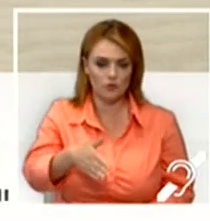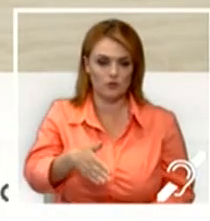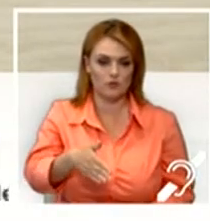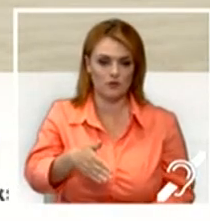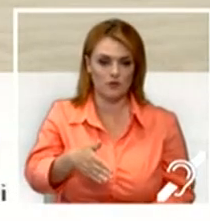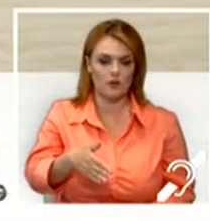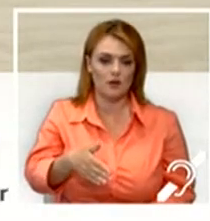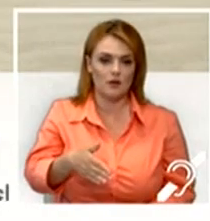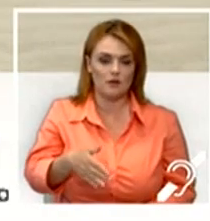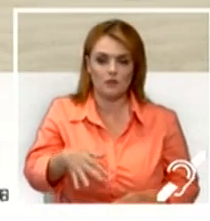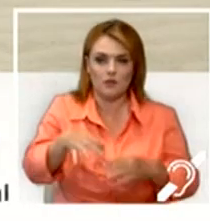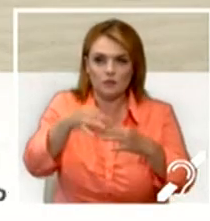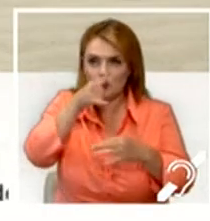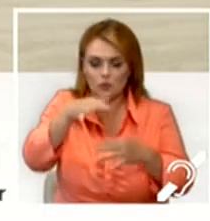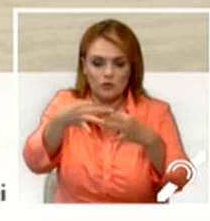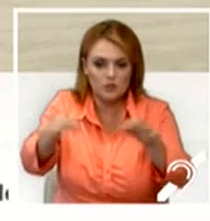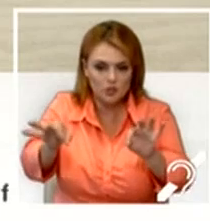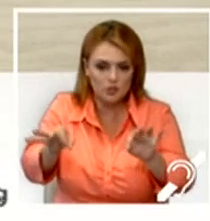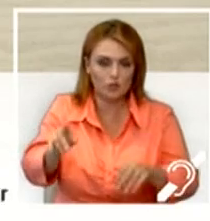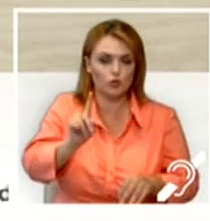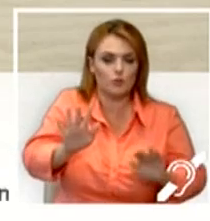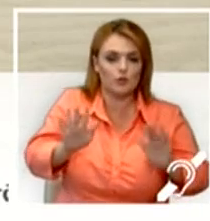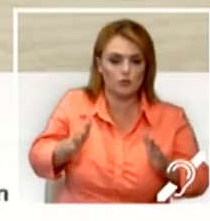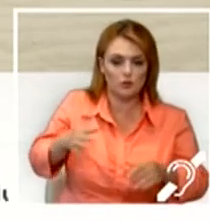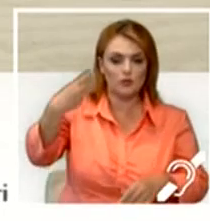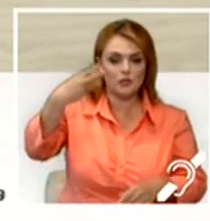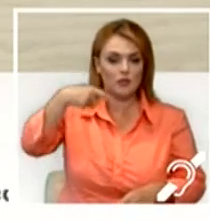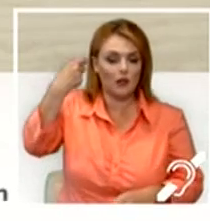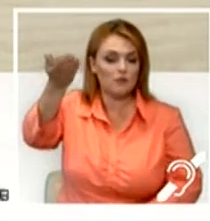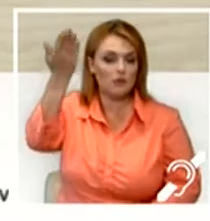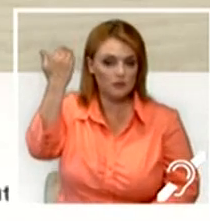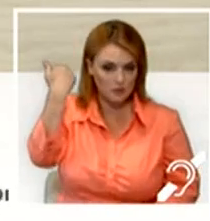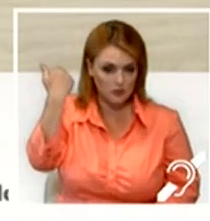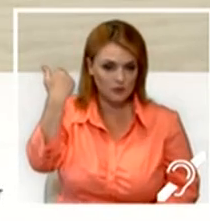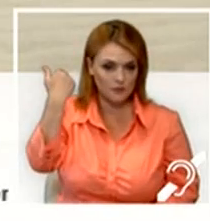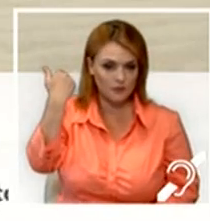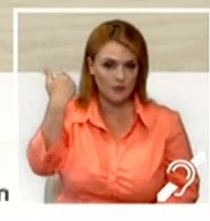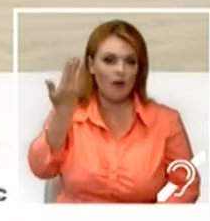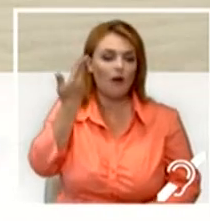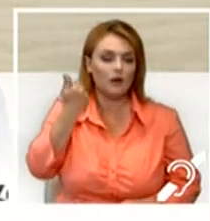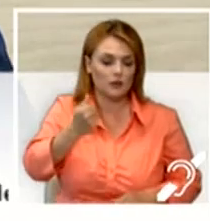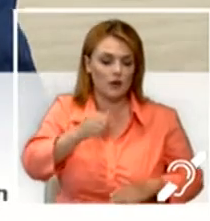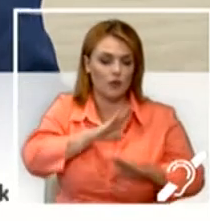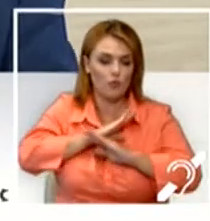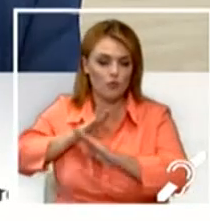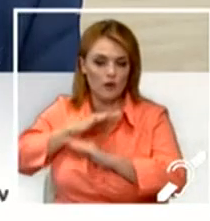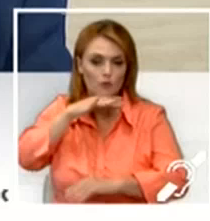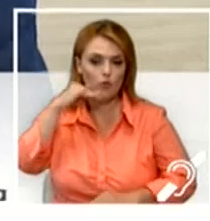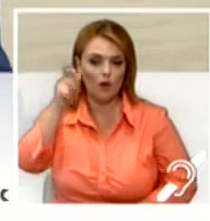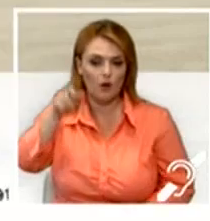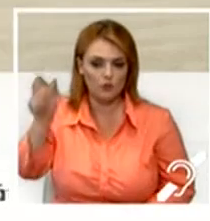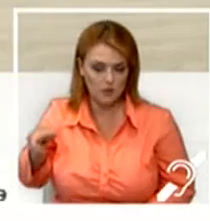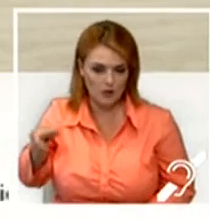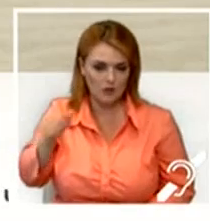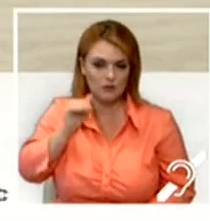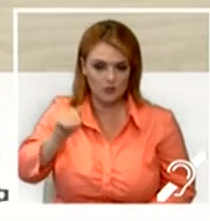прежде всего, ни в коем случае нельзя допускать то, что произошло больше 30 лет назад, когда погибли тысячи людей, тысячи